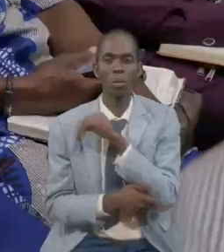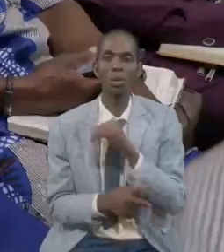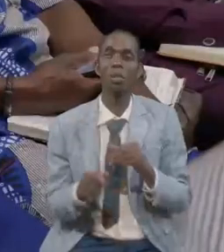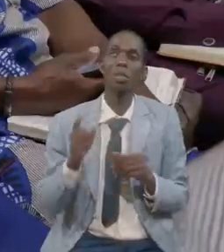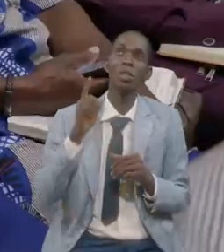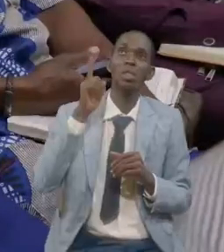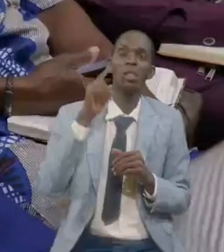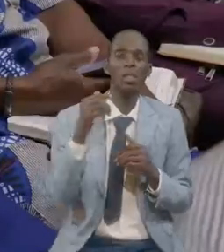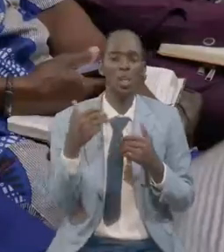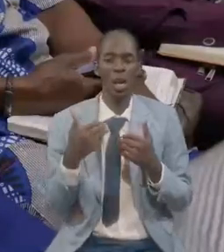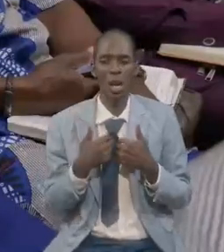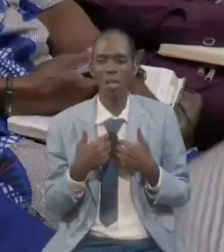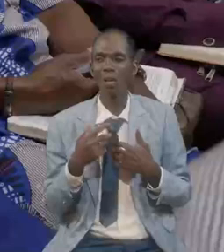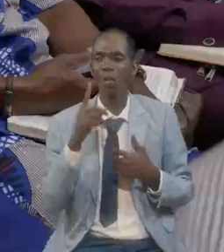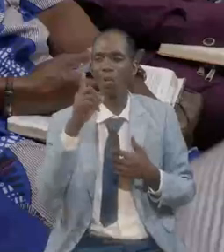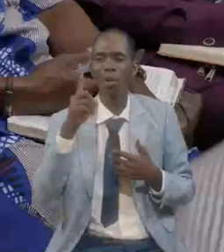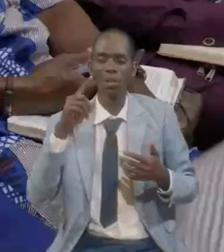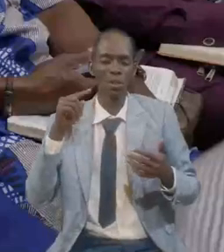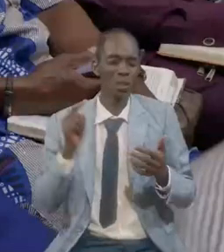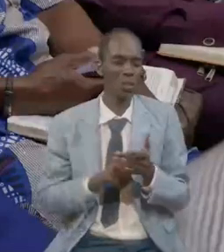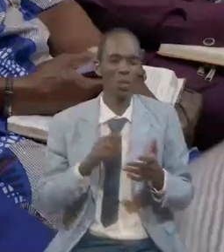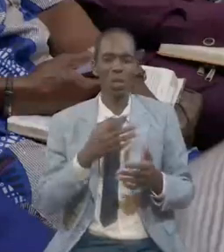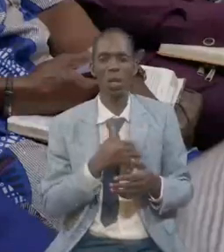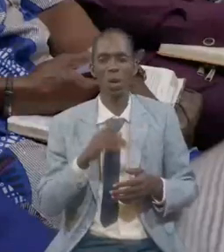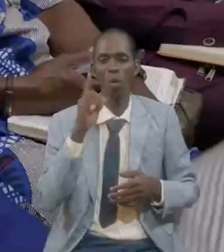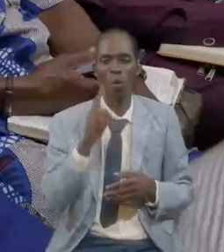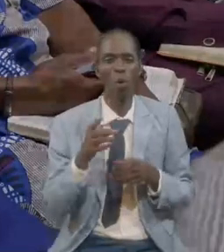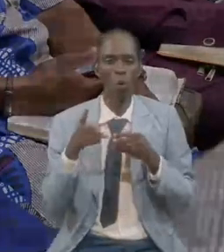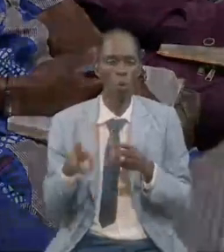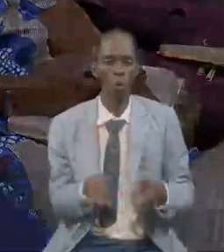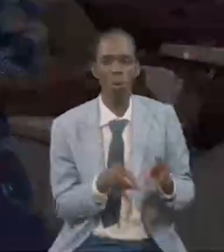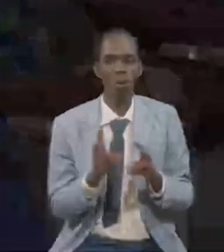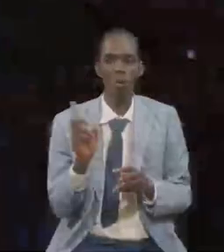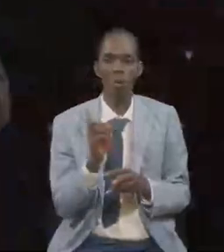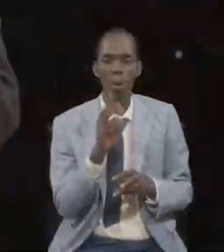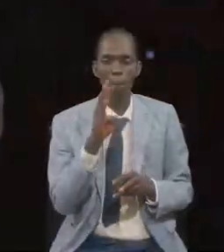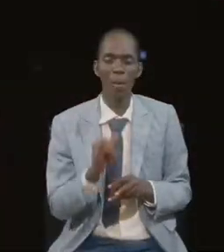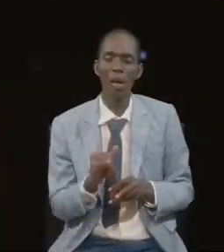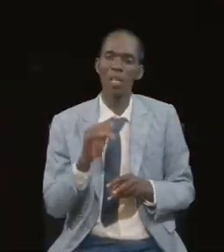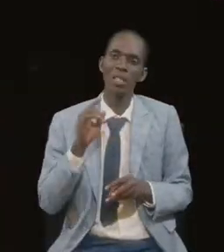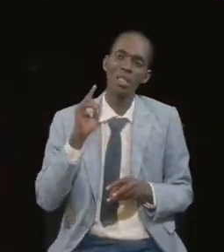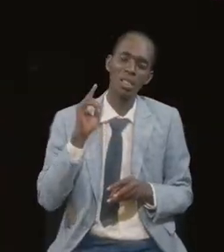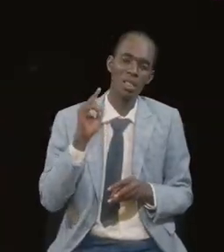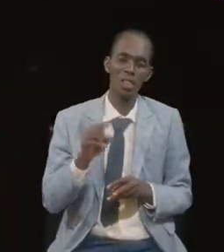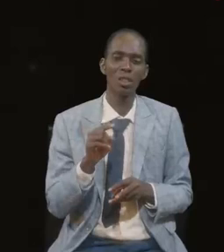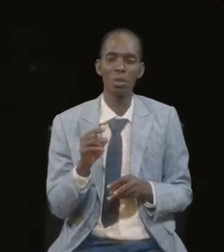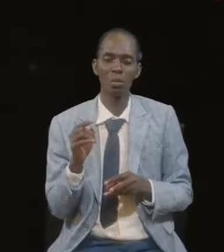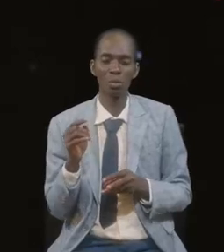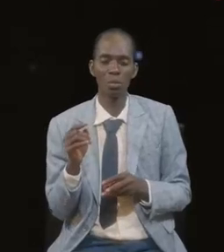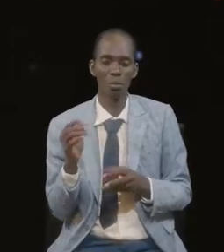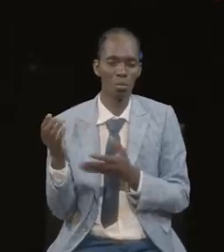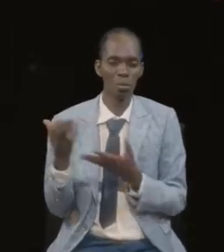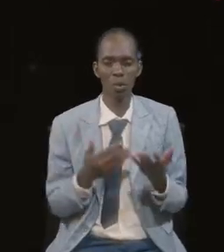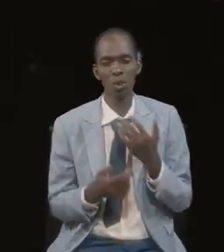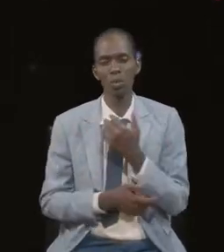a mille et un moyens pour apporter les tentations. Et c'est à nous de